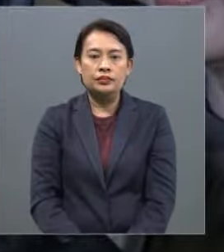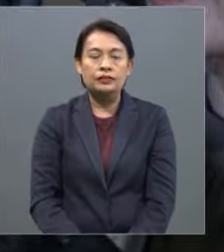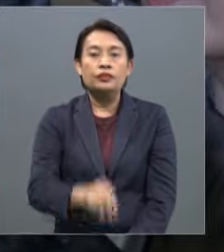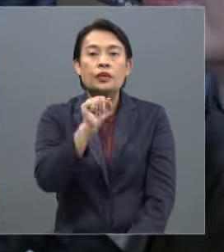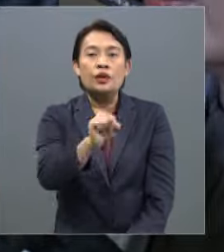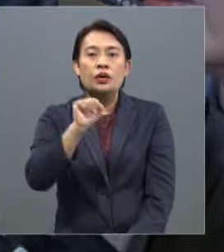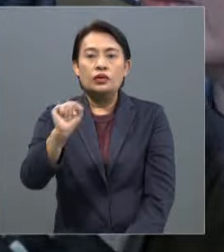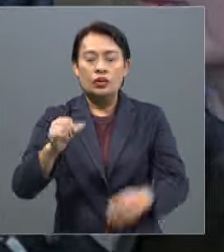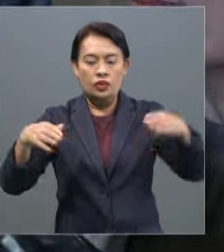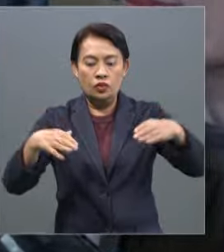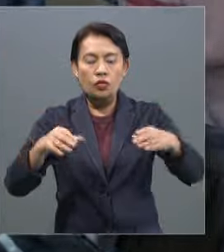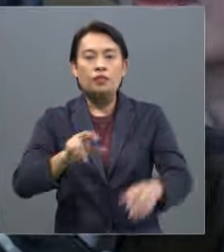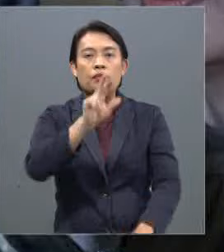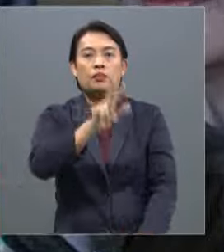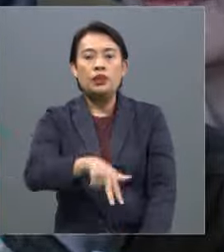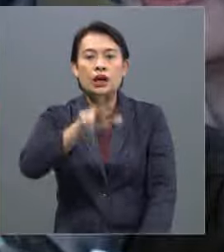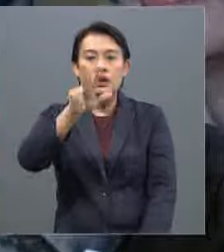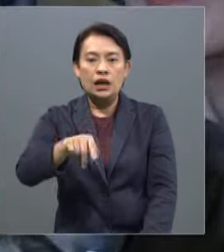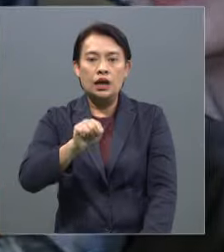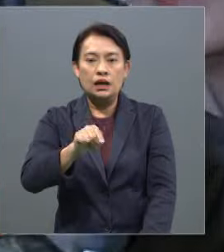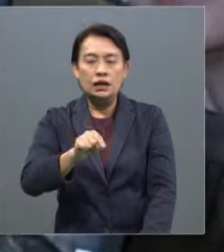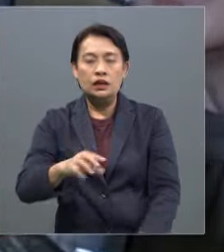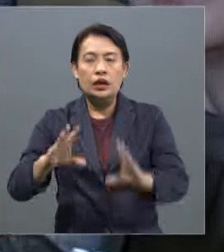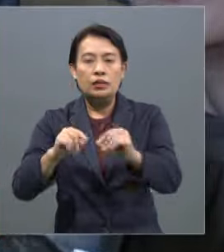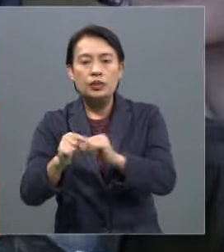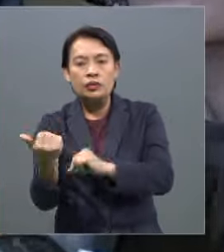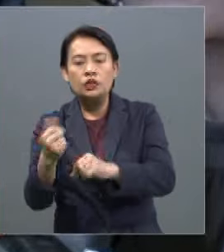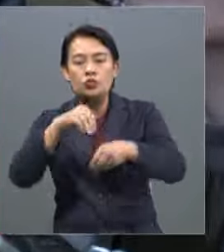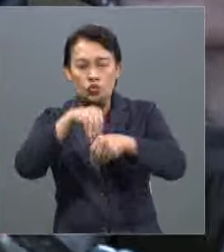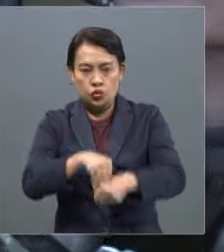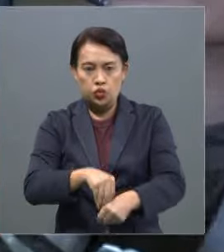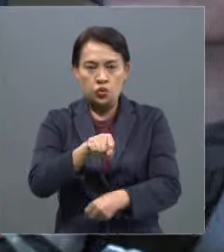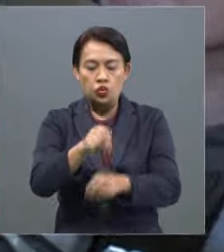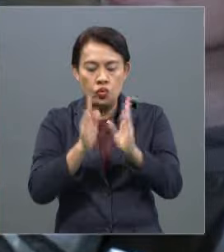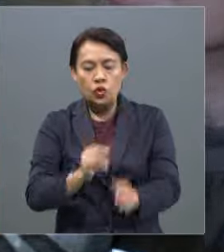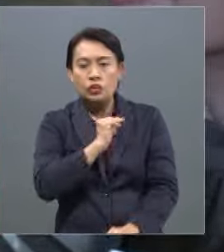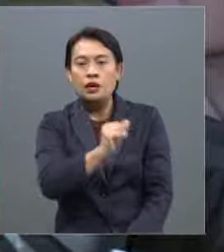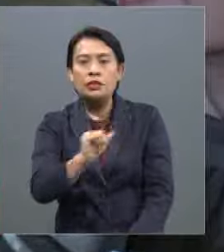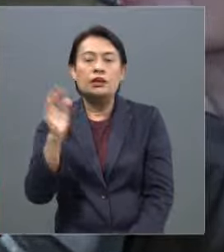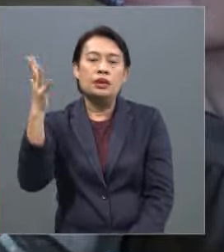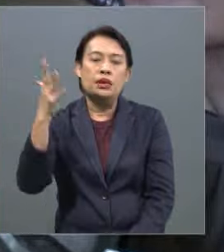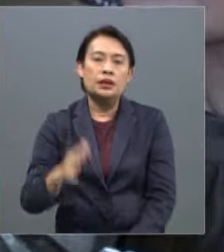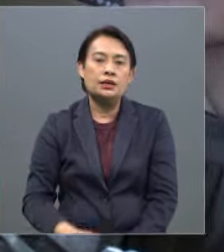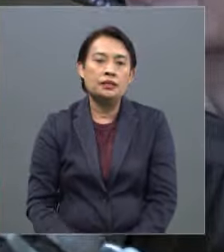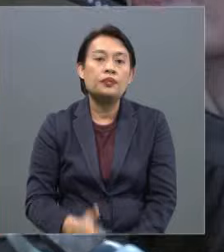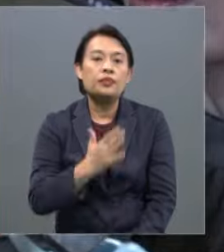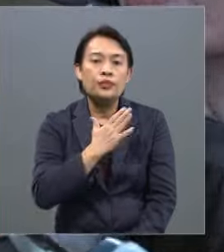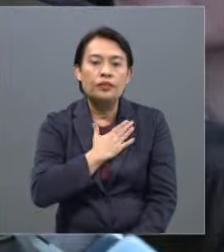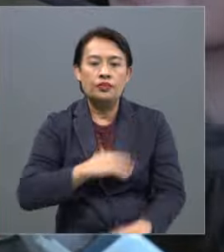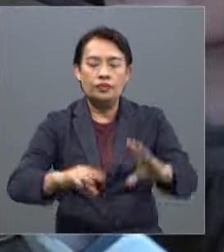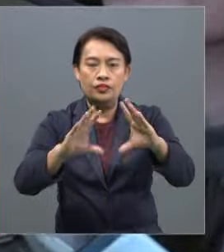พรรคเพื่อไทยทั้งหมดเนี่ยและพรรคร่วมก็อยู่ประชุมสภาเหมือนที่ผมบอกไม่มีใครไปที่ไหนเพราะว่าเรารักษาเป็นองค์